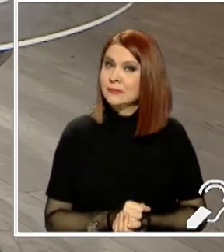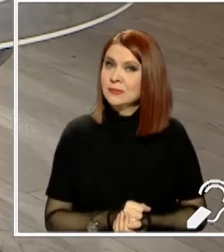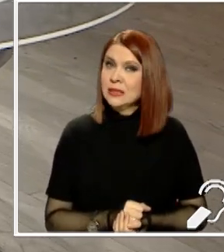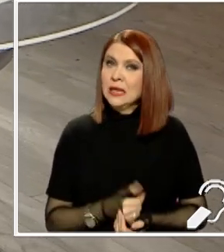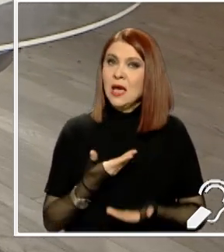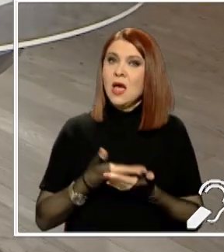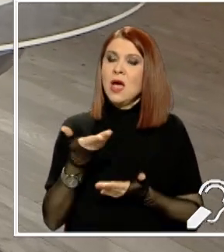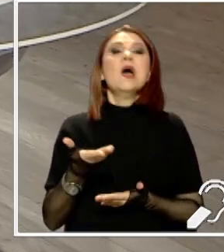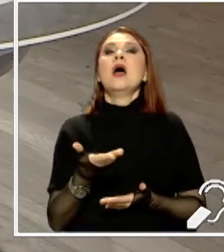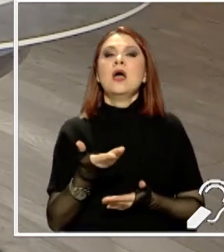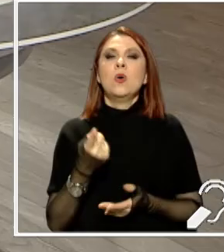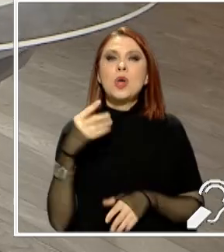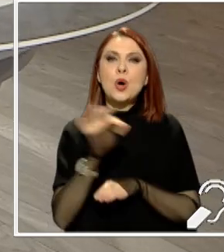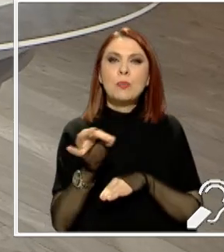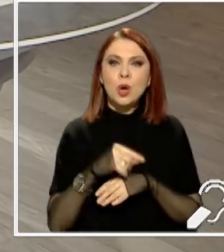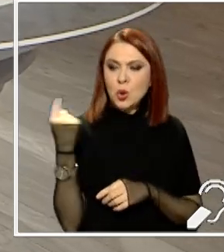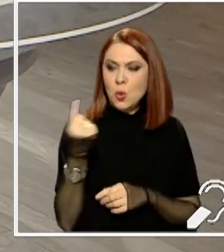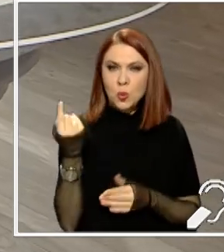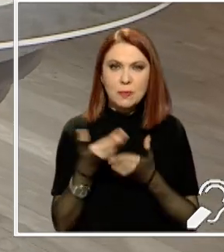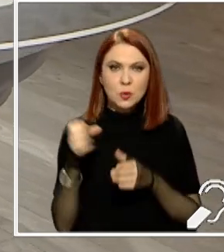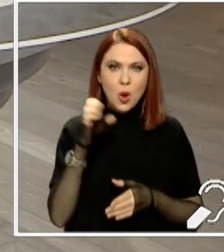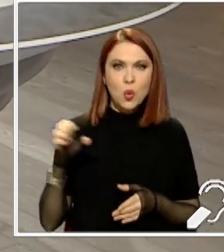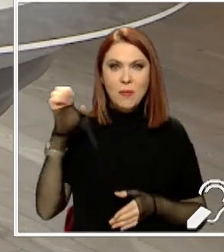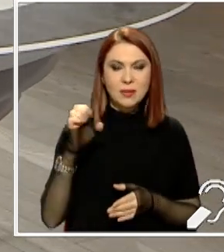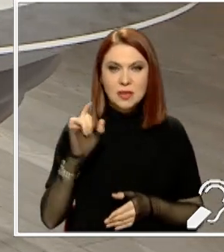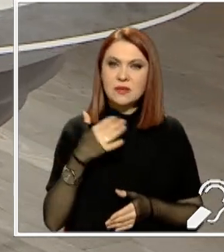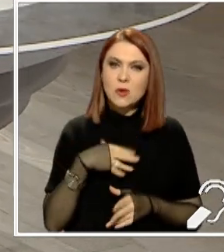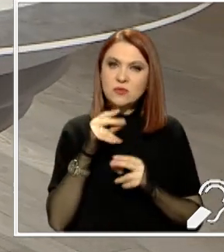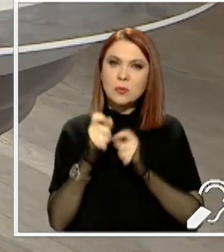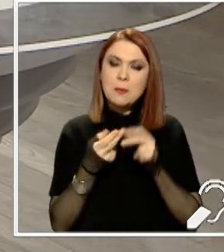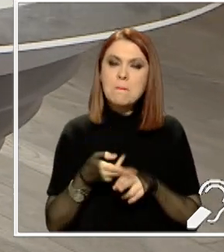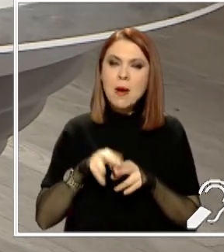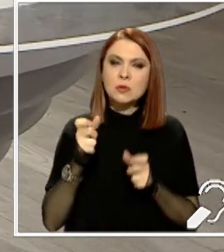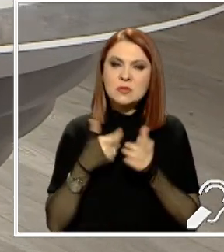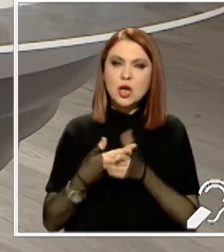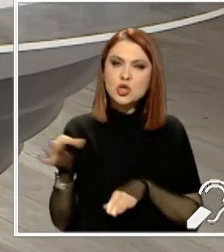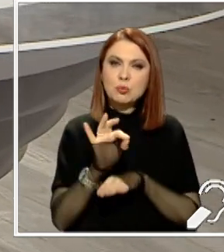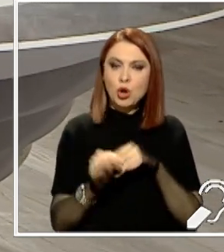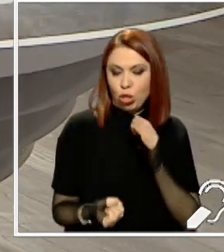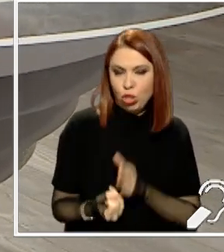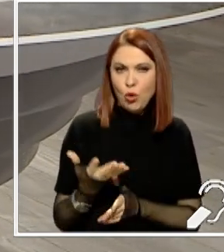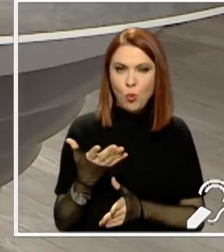Civil Society Pitch este un proiect unic pentru Europa de Est și aș vrea să vorbim un pic mai mult despre el acum.